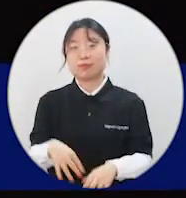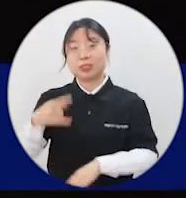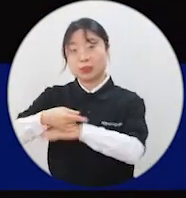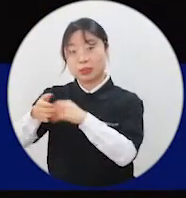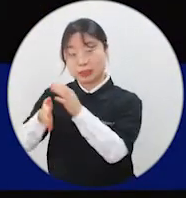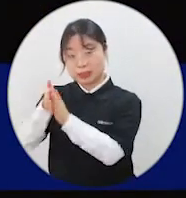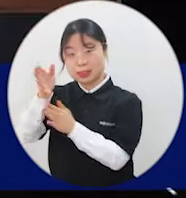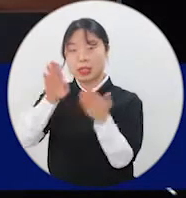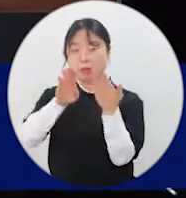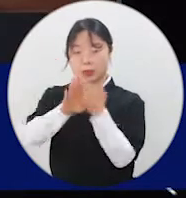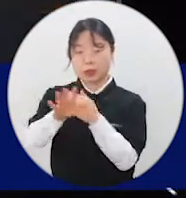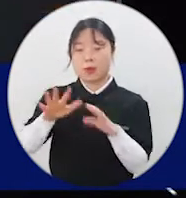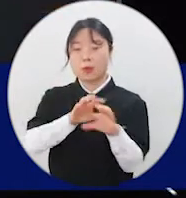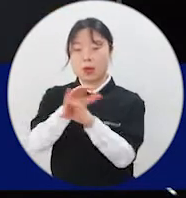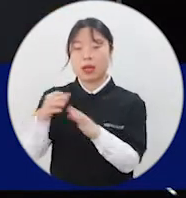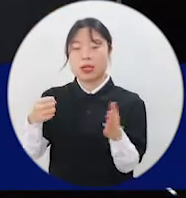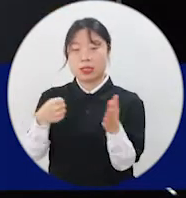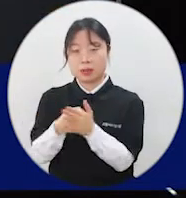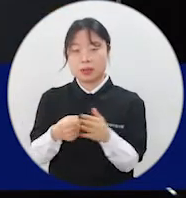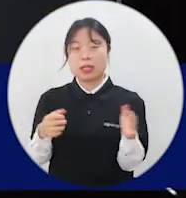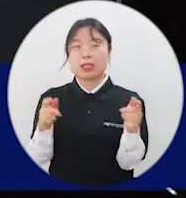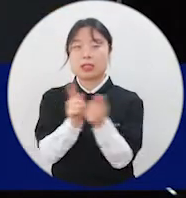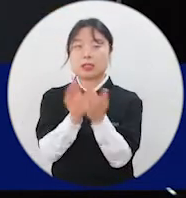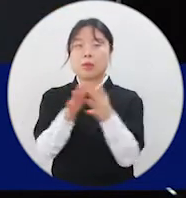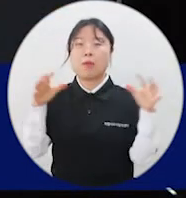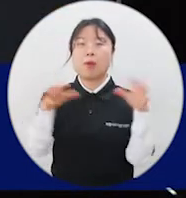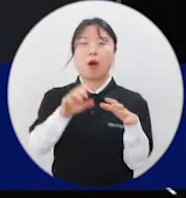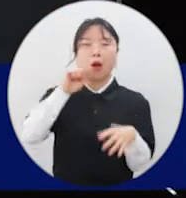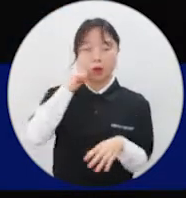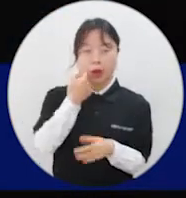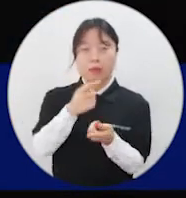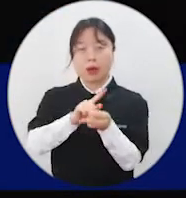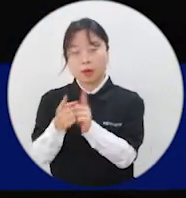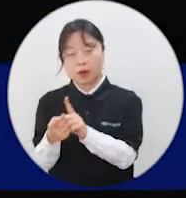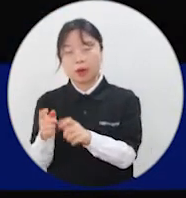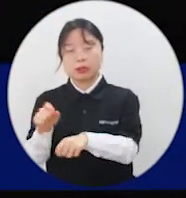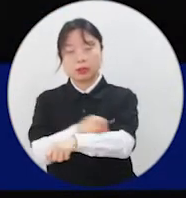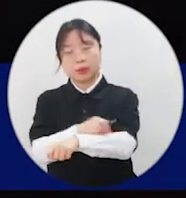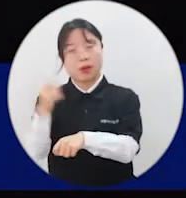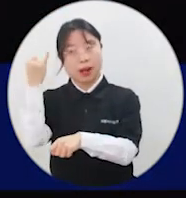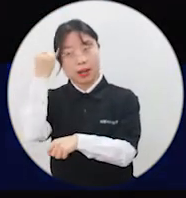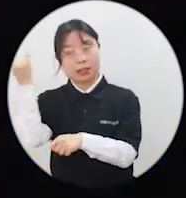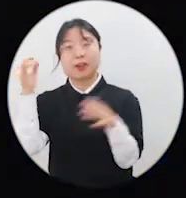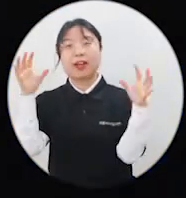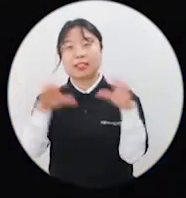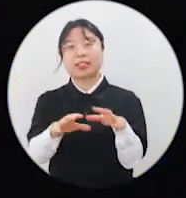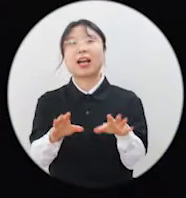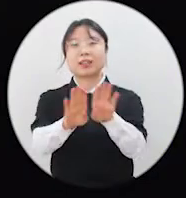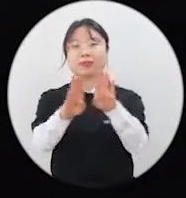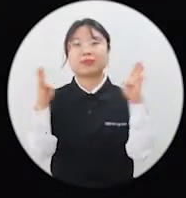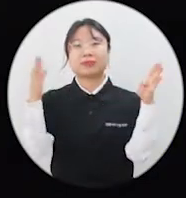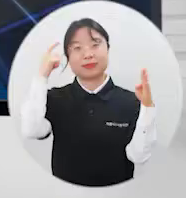포스트 코로나 시대에 맞는 다양한 방식으로 문화 공연을 기획해 시민들에게 제공할 계획입니다.